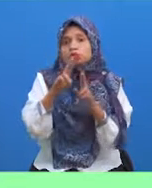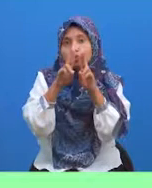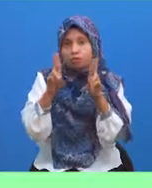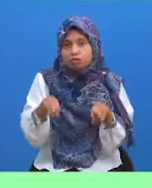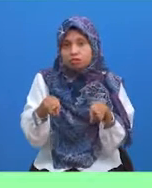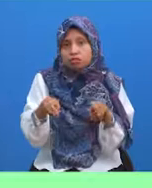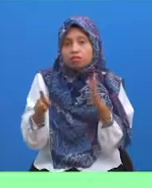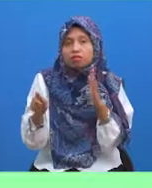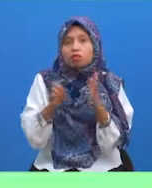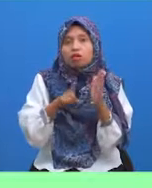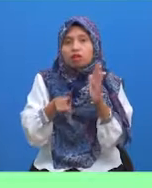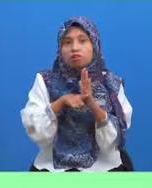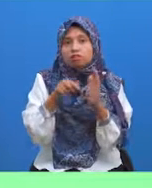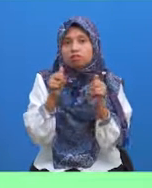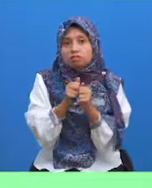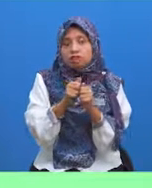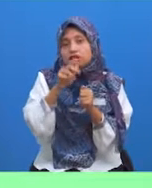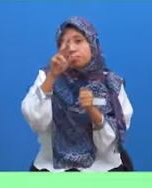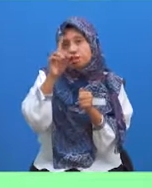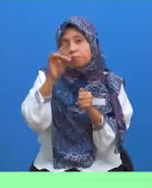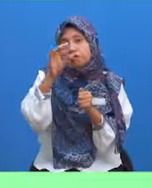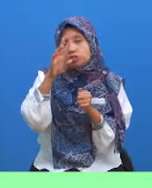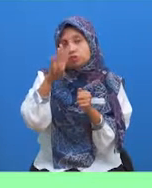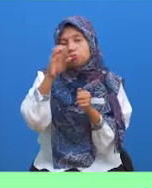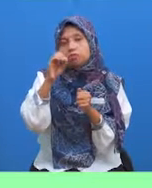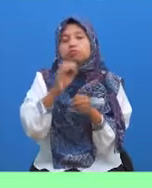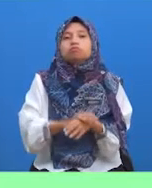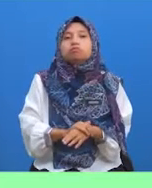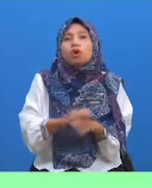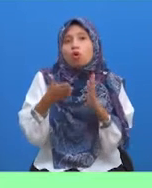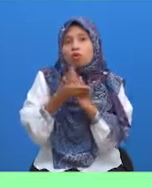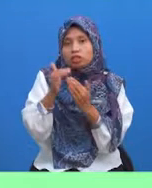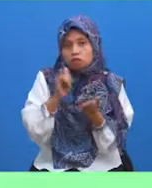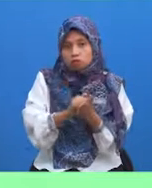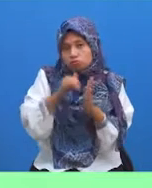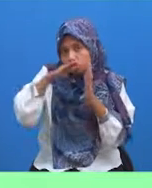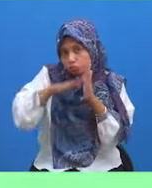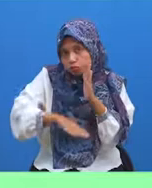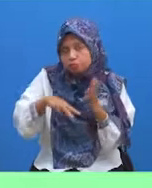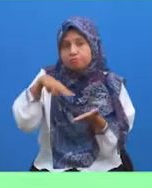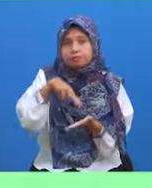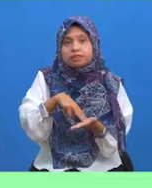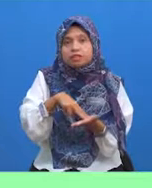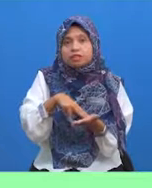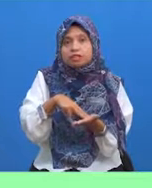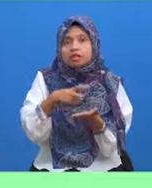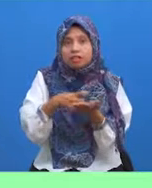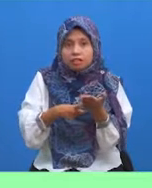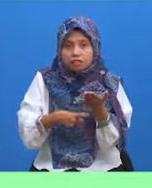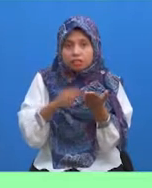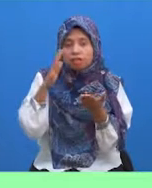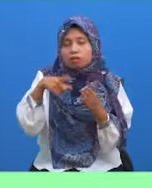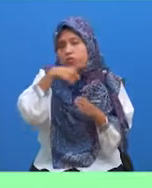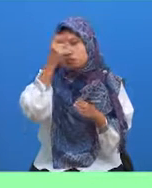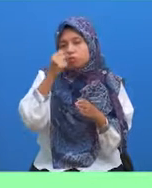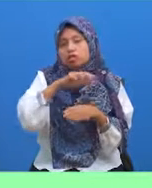rm1000 ditolak cantik rm-840 oleh itu penurunan harga terhadap barang Anjal akan